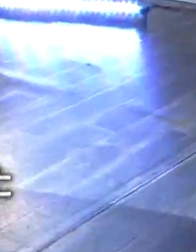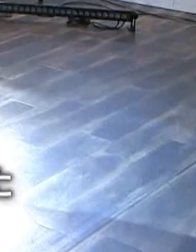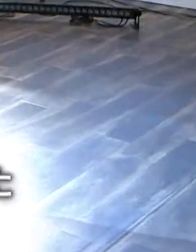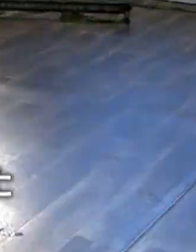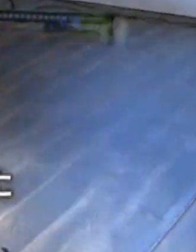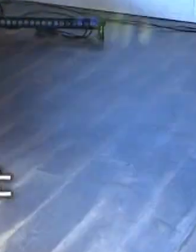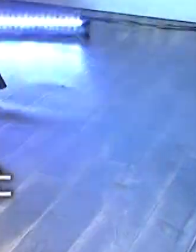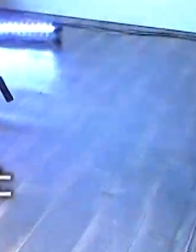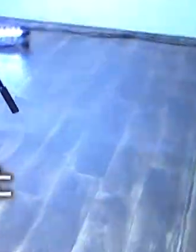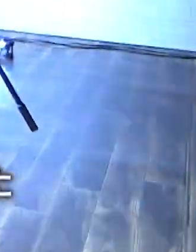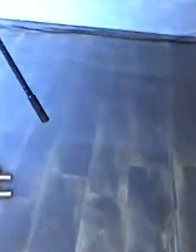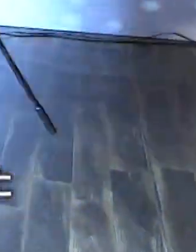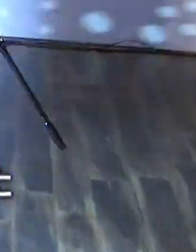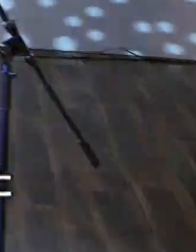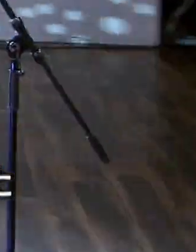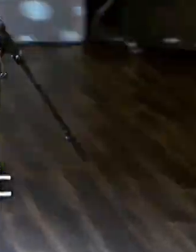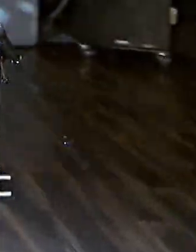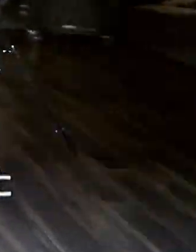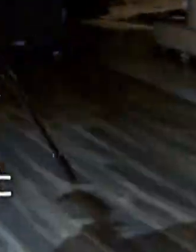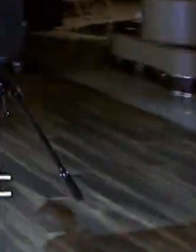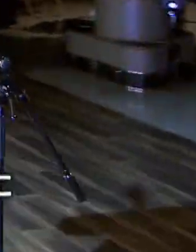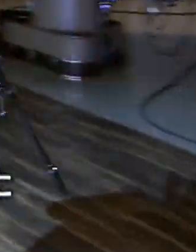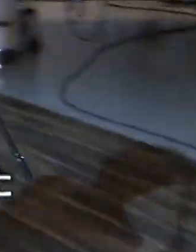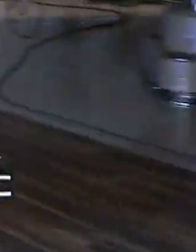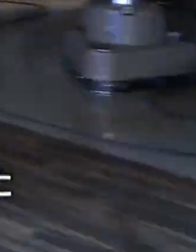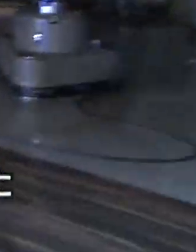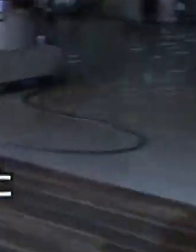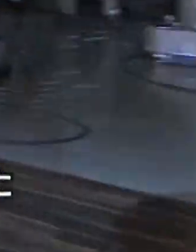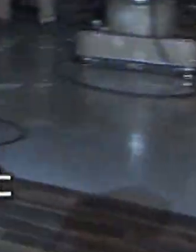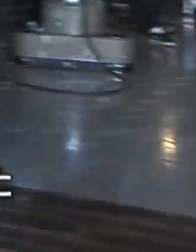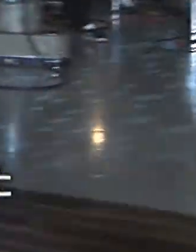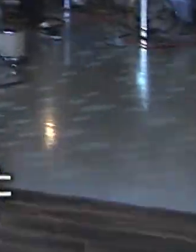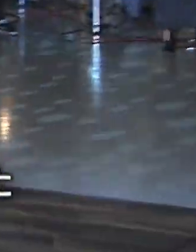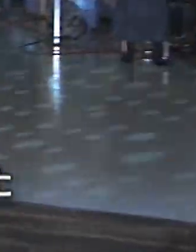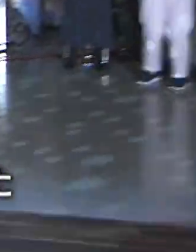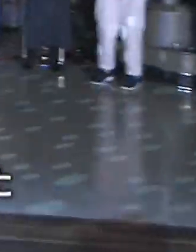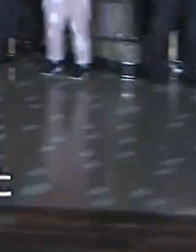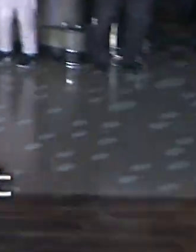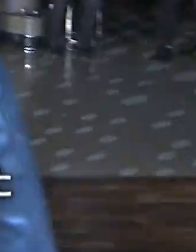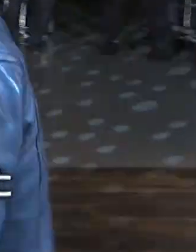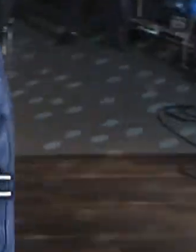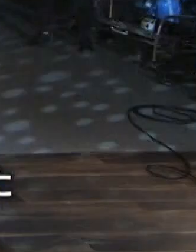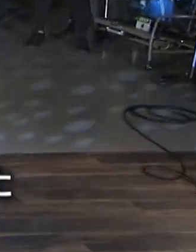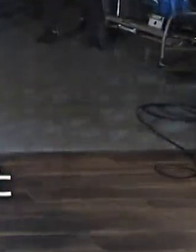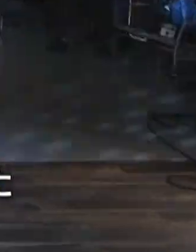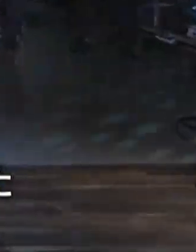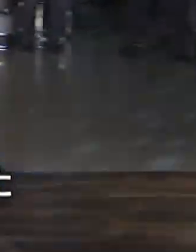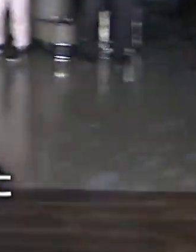埼玉、埼玉、埼玉、埼玉、埼玉、埼玉、埼玉、埼玉、埼玉、埼玉、埼玉、埼玉、埼玉、埼玉、埼玉、埼玉、埼玉、埼玉、埼玉、埼玉、埼玉、埼玉、埼玉、埼玉、埼玉、埼玉、埼玉、埼玉、埼玉、埼玉、埼玉、埼玉、埼玉、埼玉、埼玉、埼玉、埼玉、埼玉、埼玉、埼玉、埼玉、埼玉、埼玉、埼玉、埼玉、埼玉、埼玉、埼玉、埼玉、埼玉、埼玉、埼玉、埼玉、埼玉、埼玉、埼玉、埼玉、埼玉、埼玉、埼玉、埼玉、埼玉、埼玉、埼玉、埼玉、埼玉、埼玉、埼玉、埼玉、埼玉、埼玉、埼玉、埼玉、埼玉、埼玉、埼